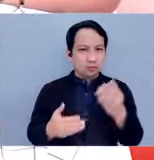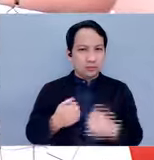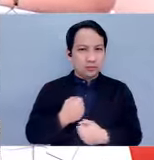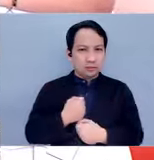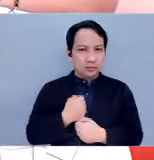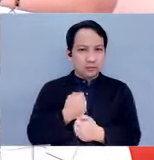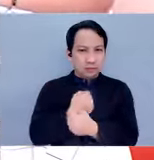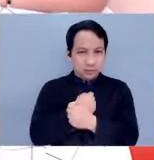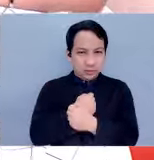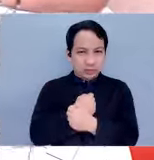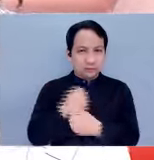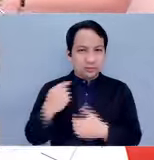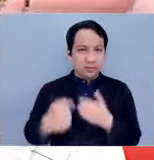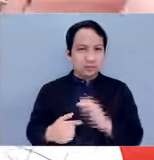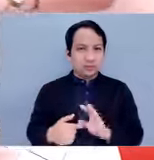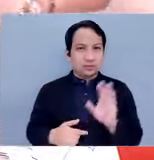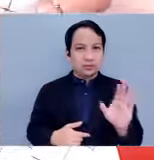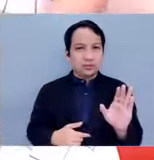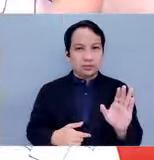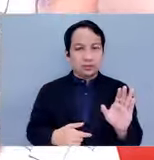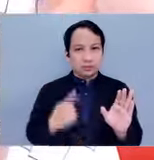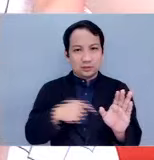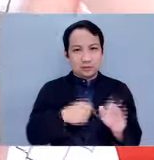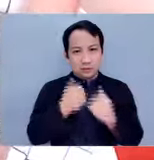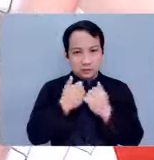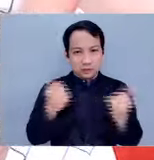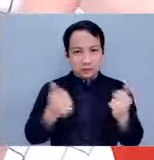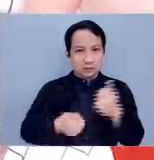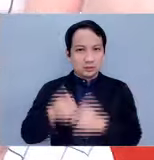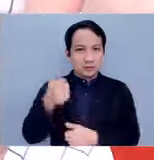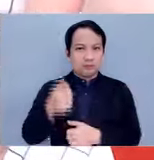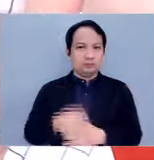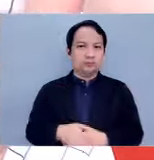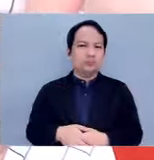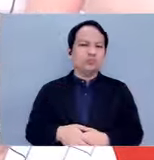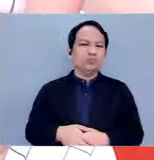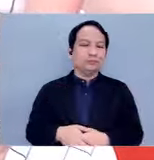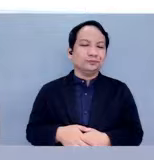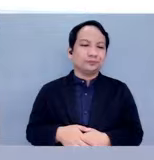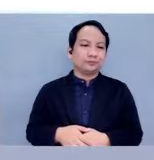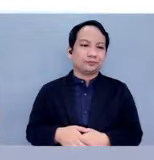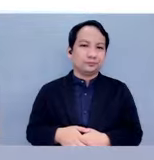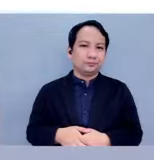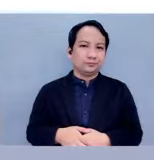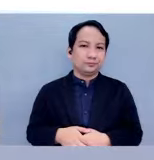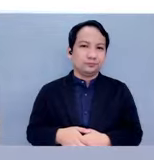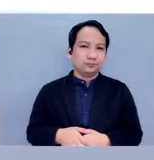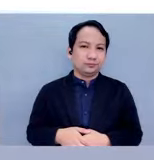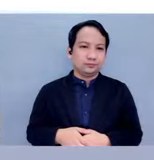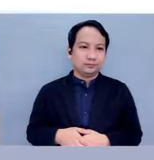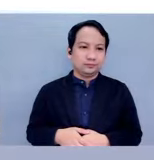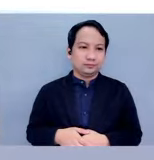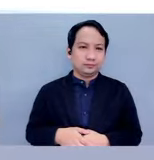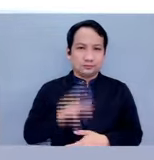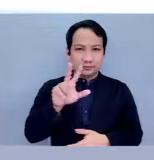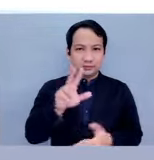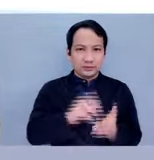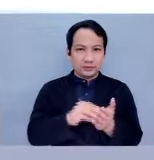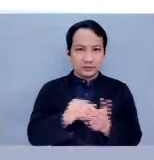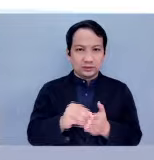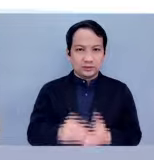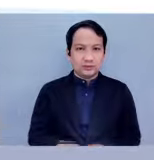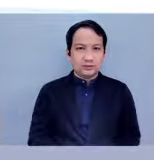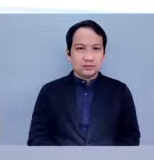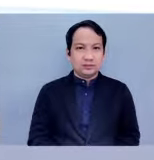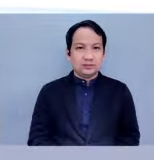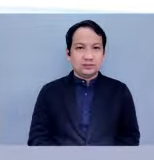saka yung determinasyon. Nakabutan mo yung announcement ng winners? Ay, hindi na. Kasi gusto ko lang malaman yung reaction nung nanalo ng 3 million pesos. Grabe. Eh, no? Pero